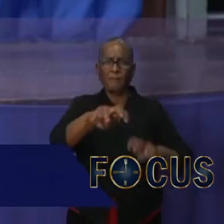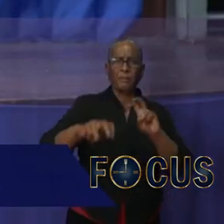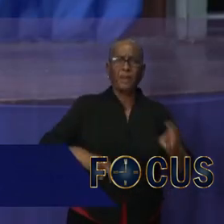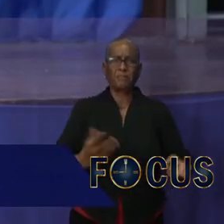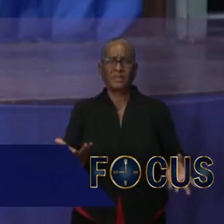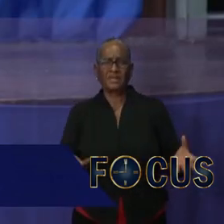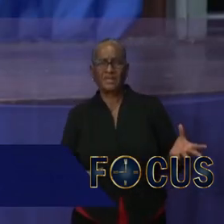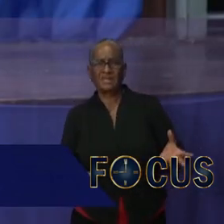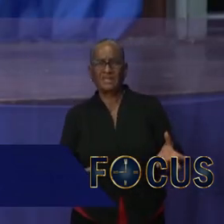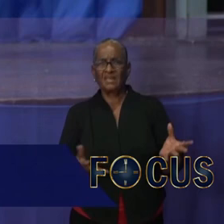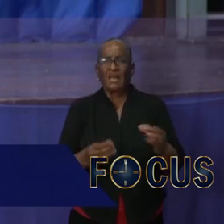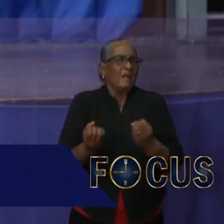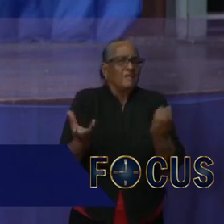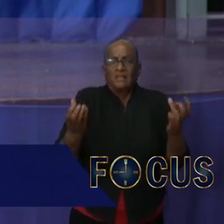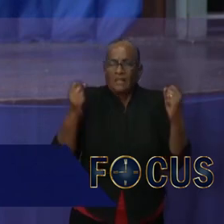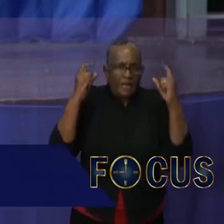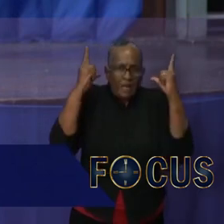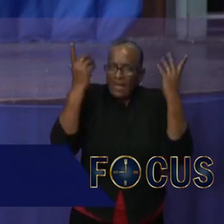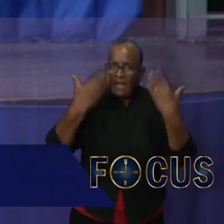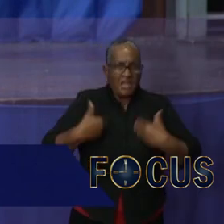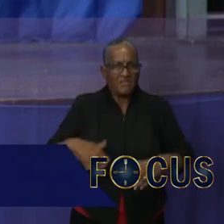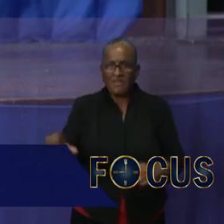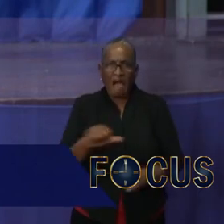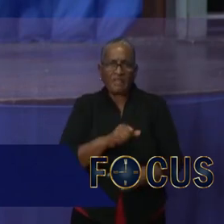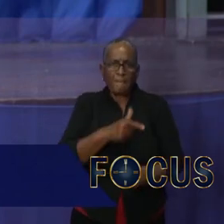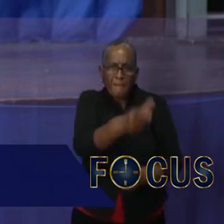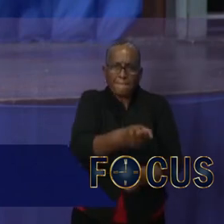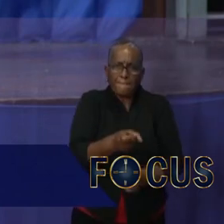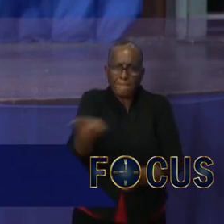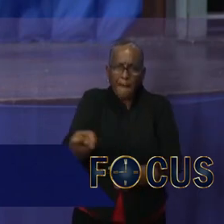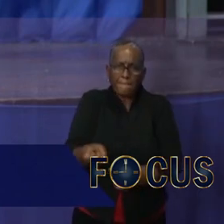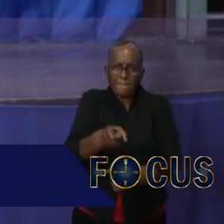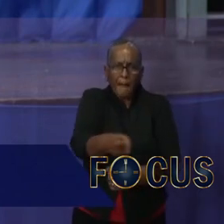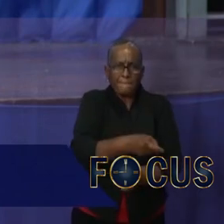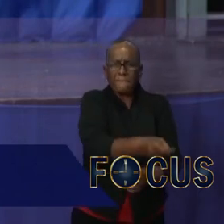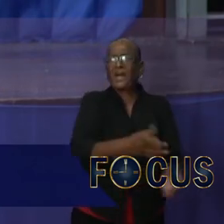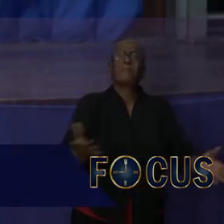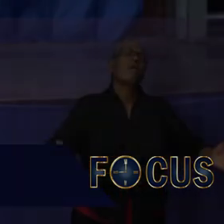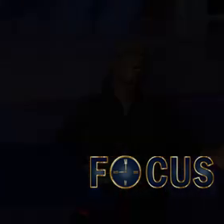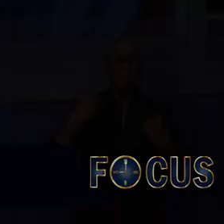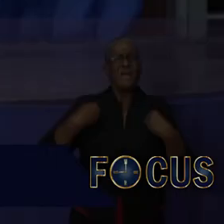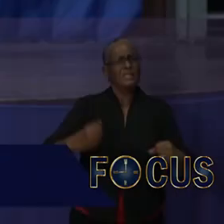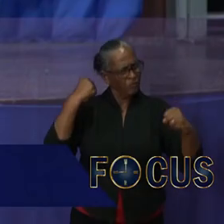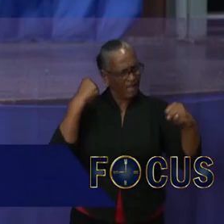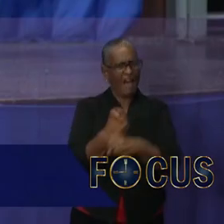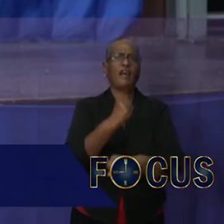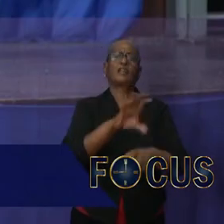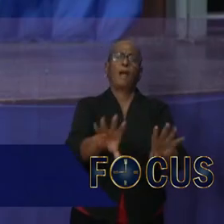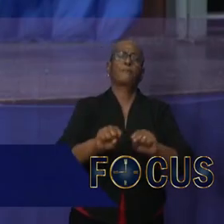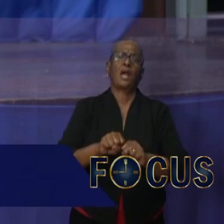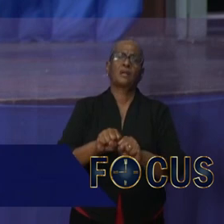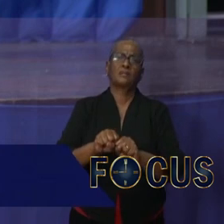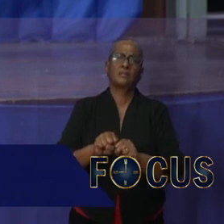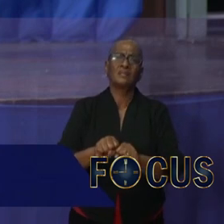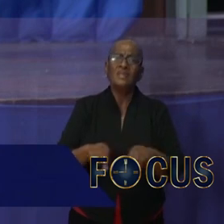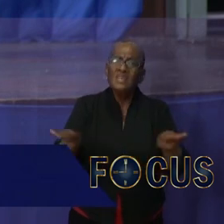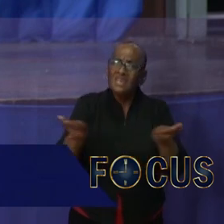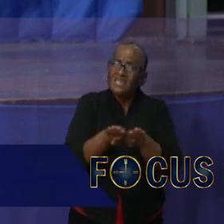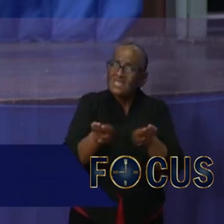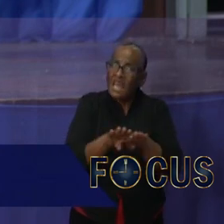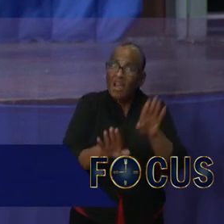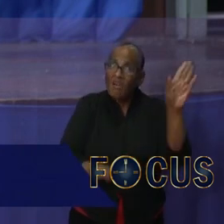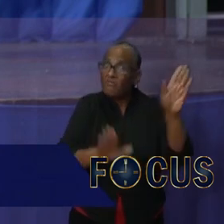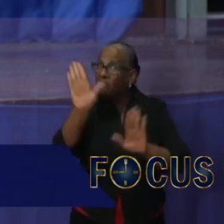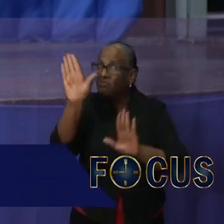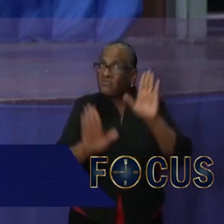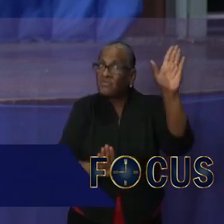dat we in Texas leven. Schieten andere mensen neer. Die verruwing baart ons zorgen. Zelfs de verkeerscriminaliteit